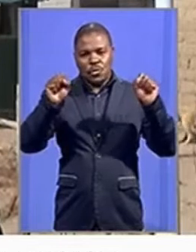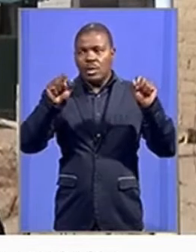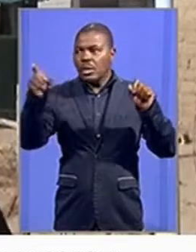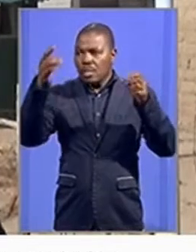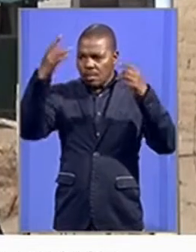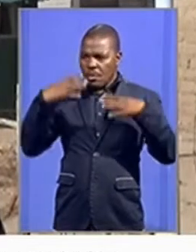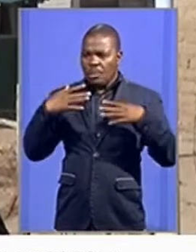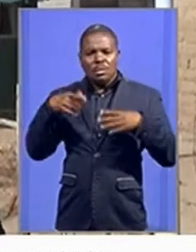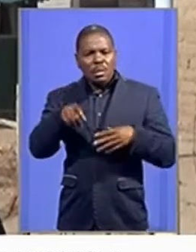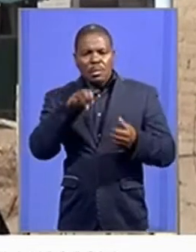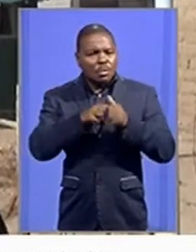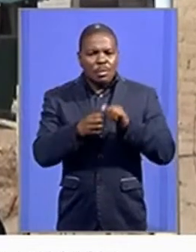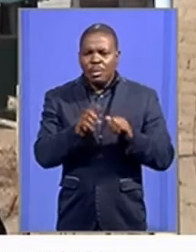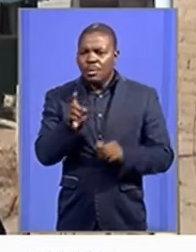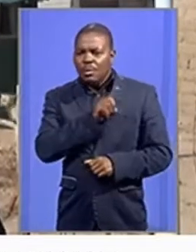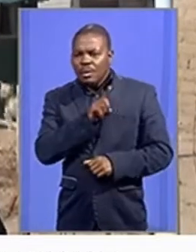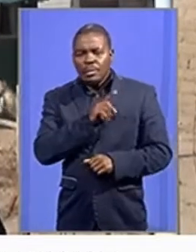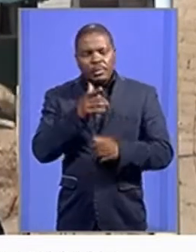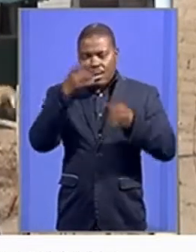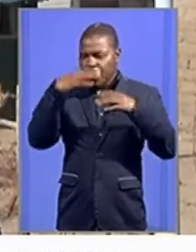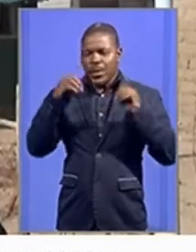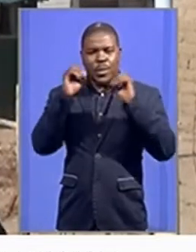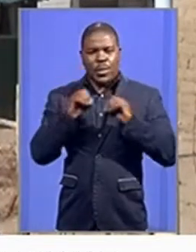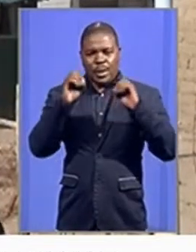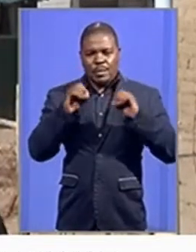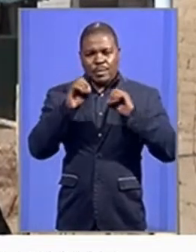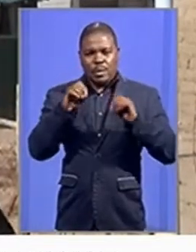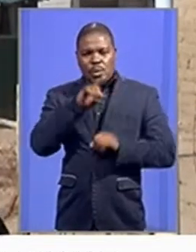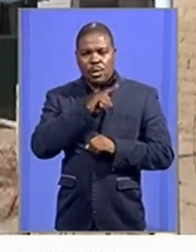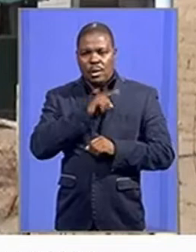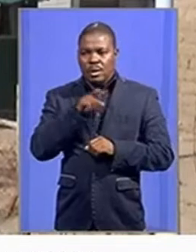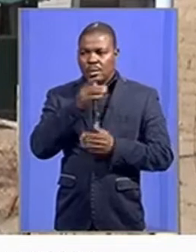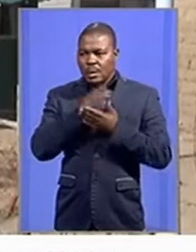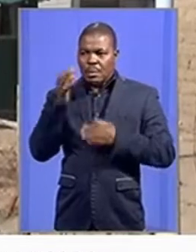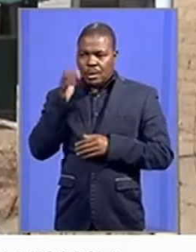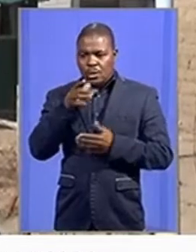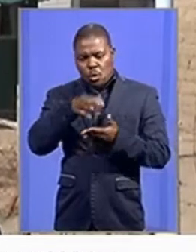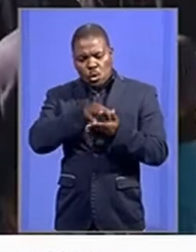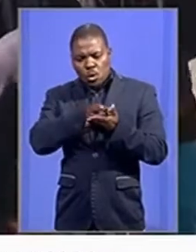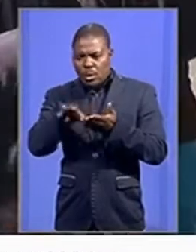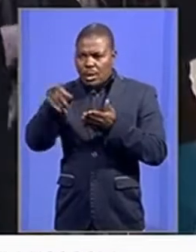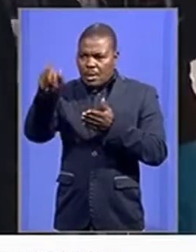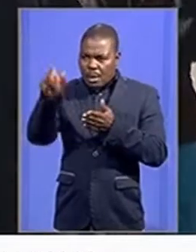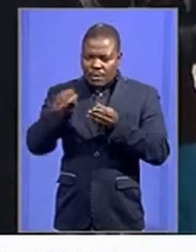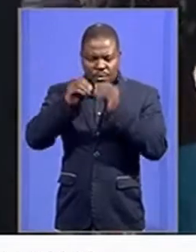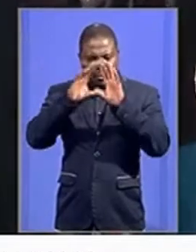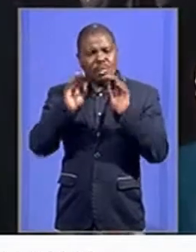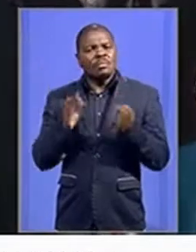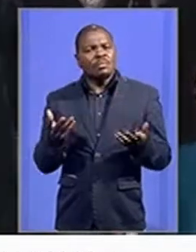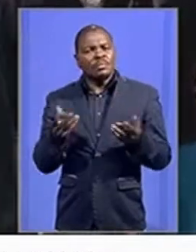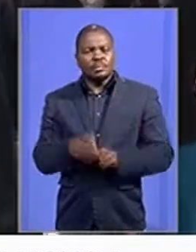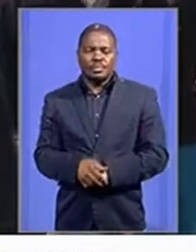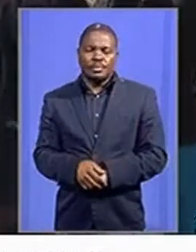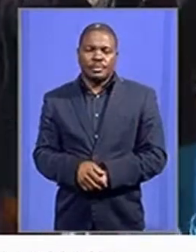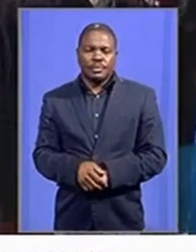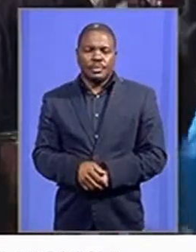rona gore na batswa ba kwetse motlakase ka mora gore ra kontraka a qete ntho engwe lengwe. Baahi ba re